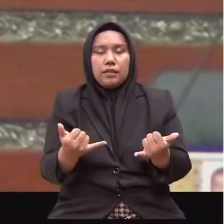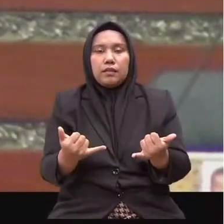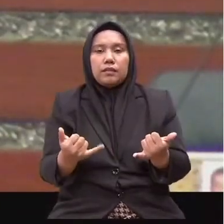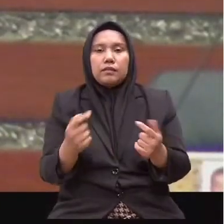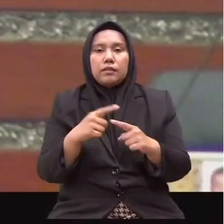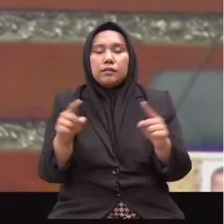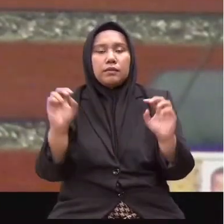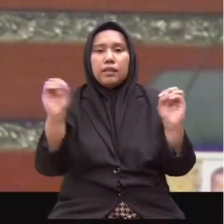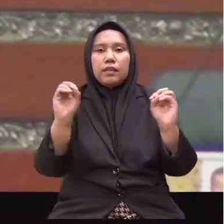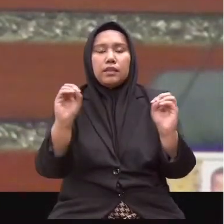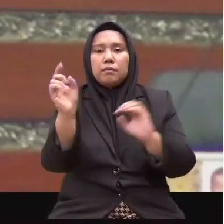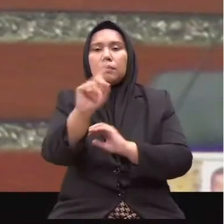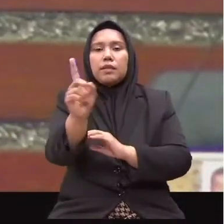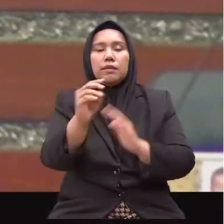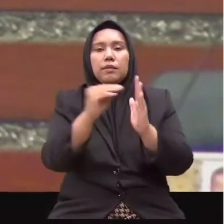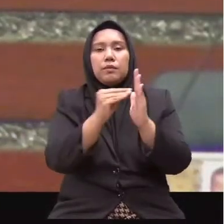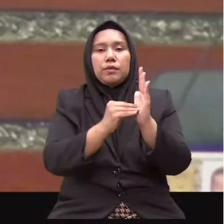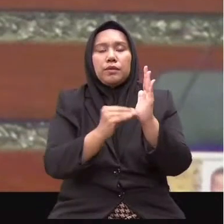dimana-mana